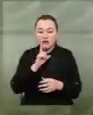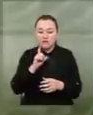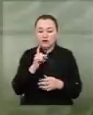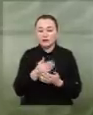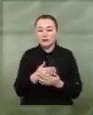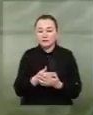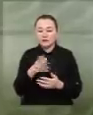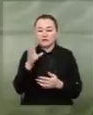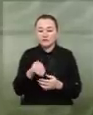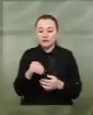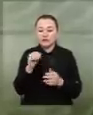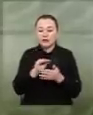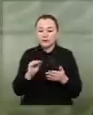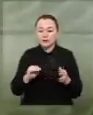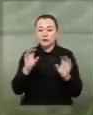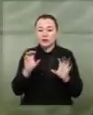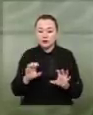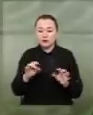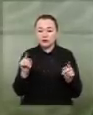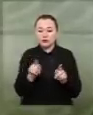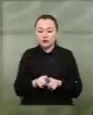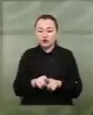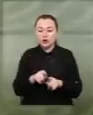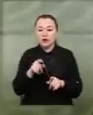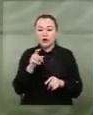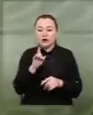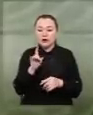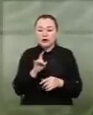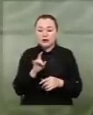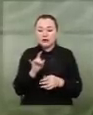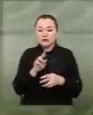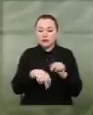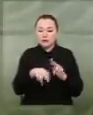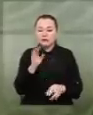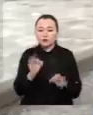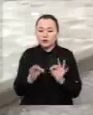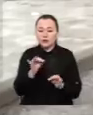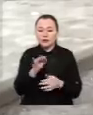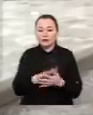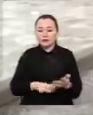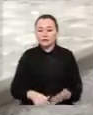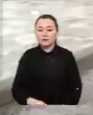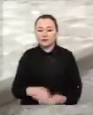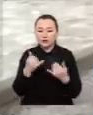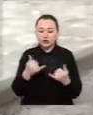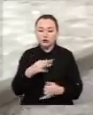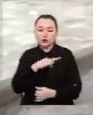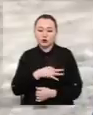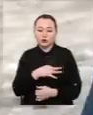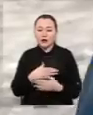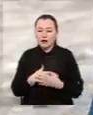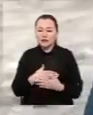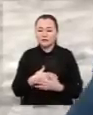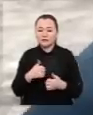имеется в виду, и они все описаны в законодательстве тоже, да, в архитектурно-строительных нормах и так далее. Сейчас юристы